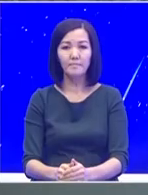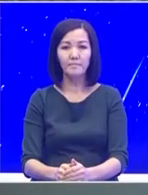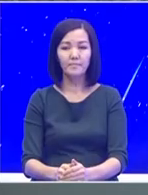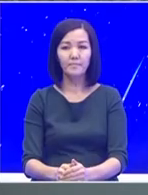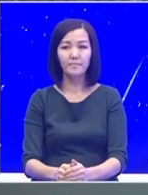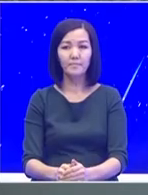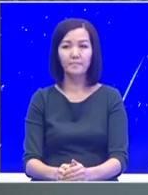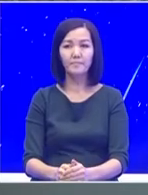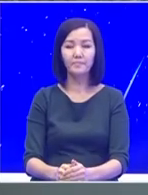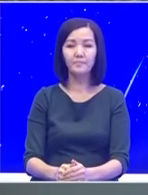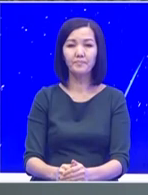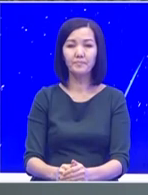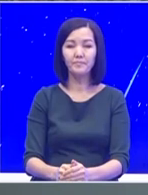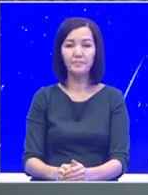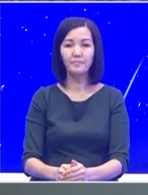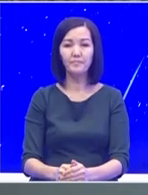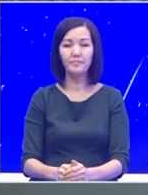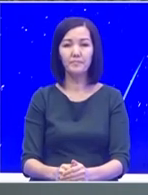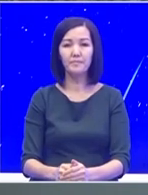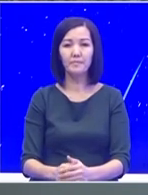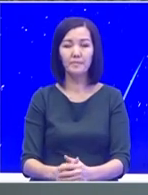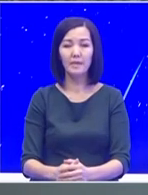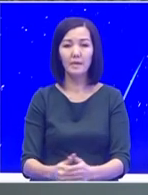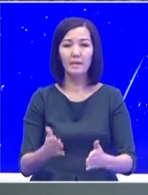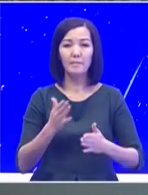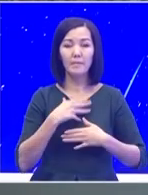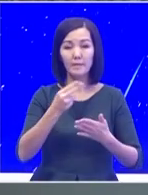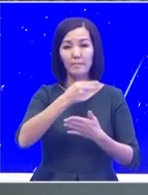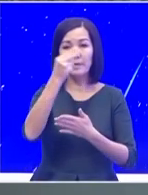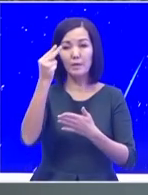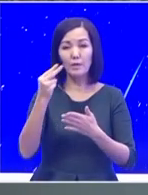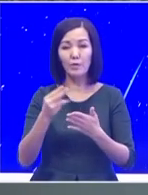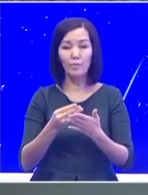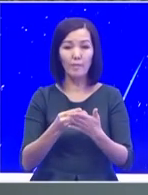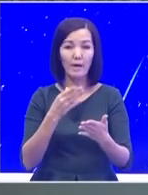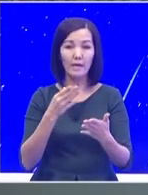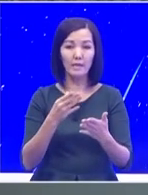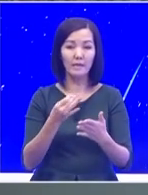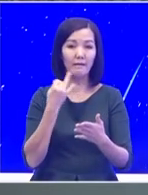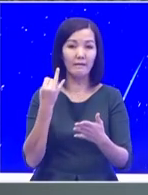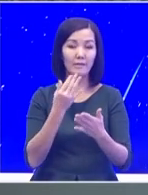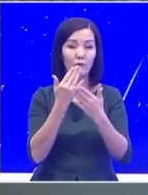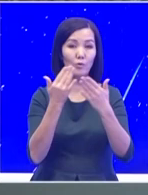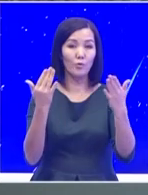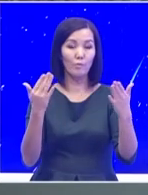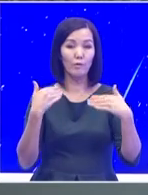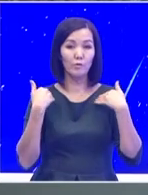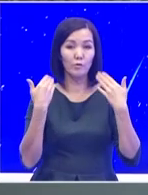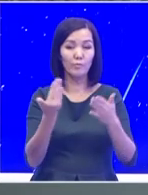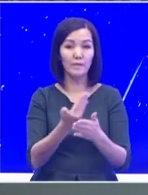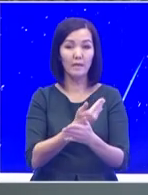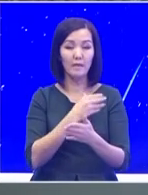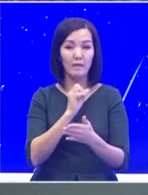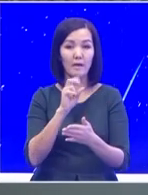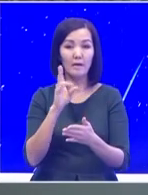Мы хотели сделать бы интересную выставку, которая... Біз бейнелеу өнерін бағалайтындар үшін қызықты көрме жасағымыз келген. Міне